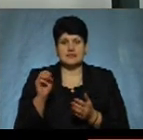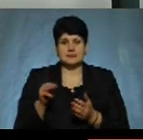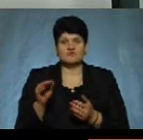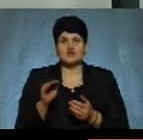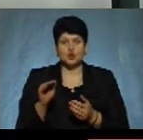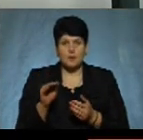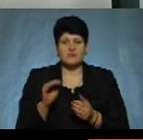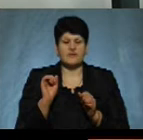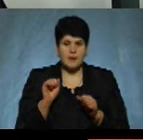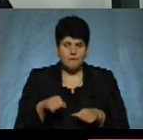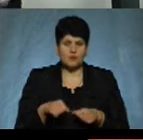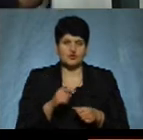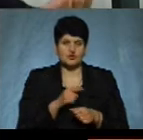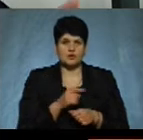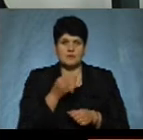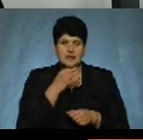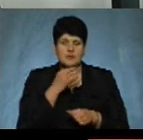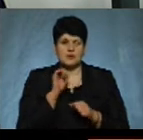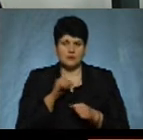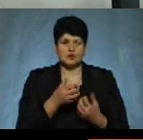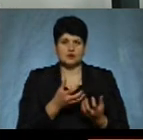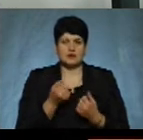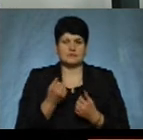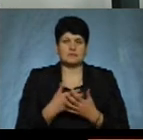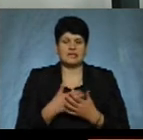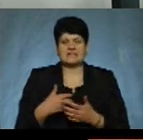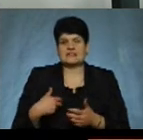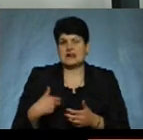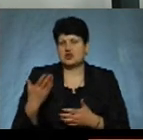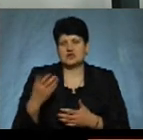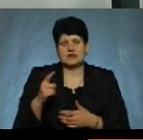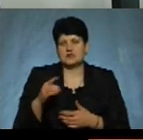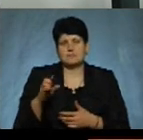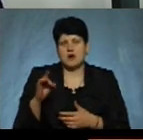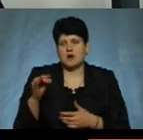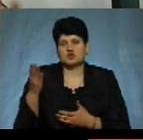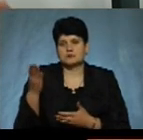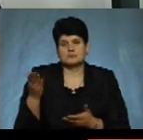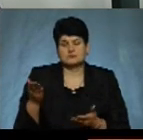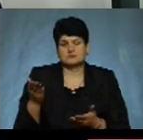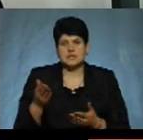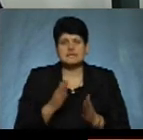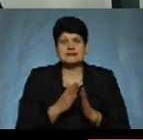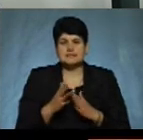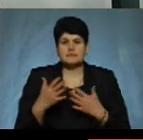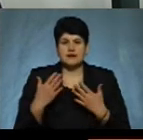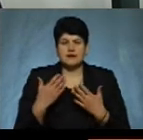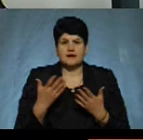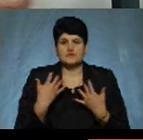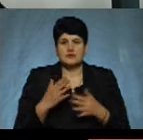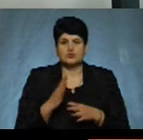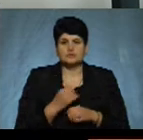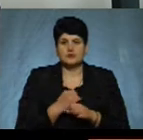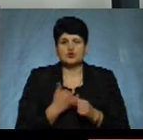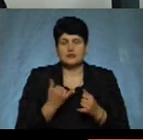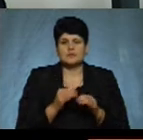Житомирі, вона може його медикаменти може отримати, скажімо так, в Залічниках чи в Збаражі. От, тобто система, яка вже буде працювати, сьогодні працювала вона